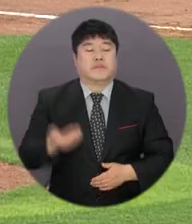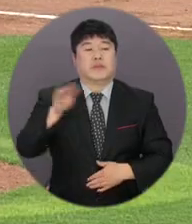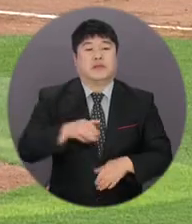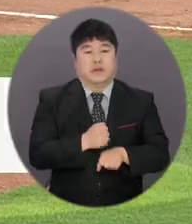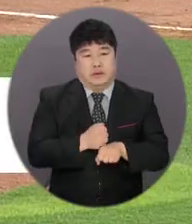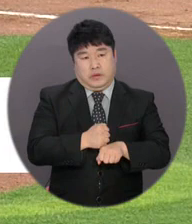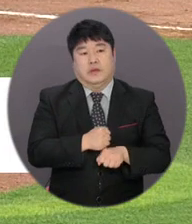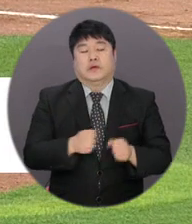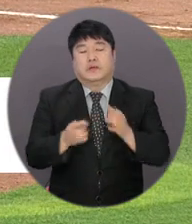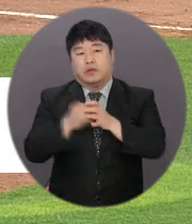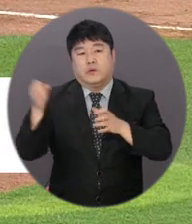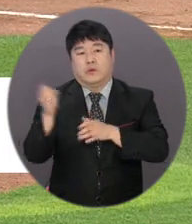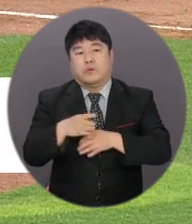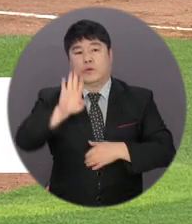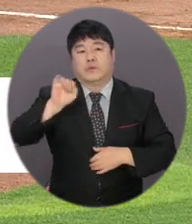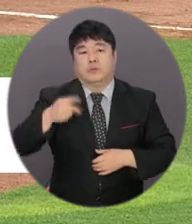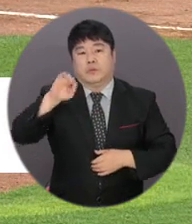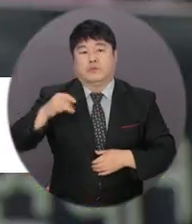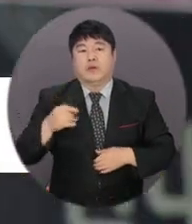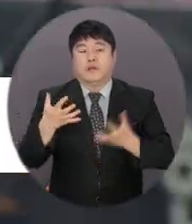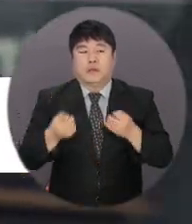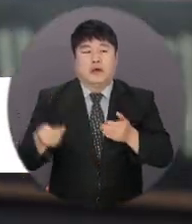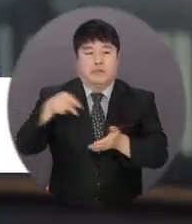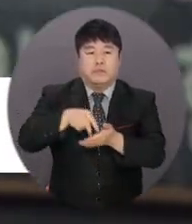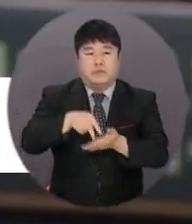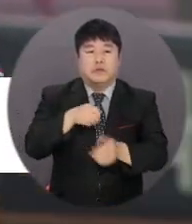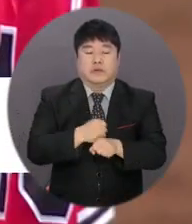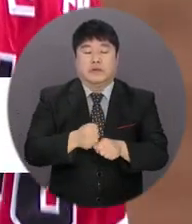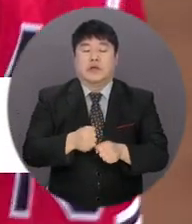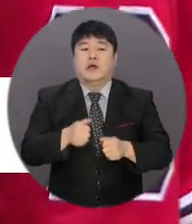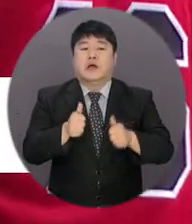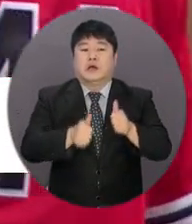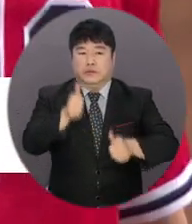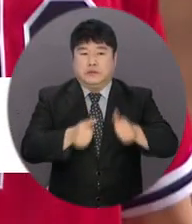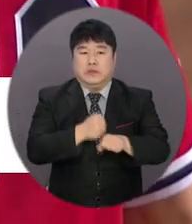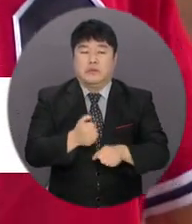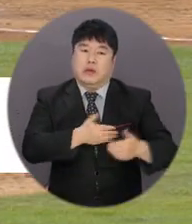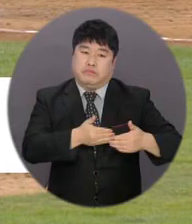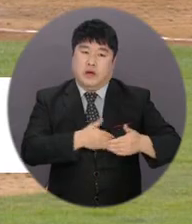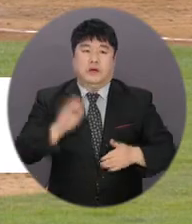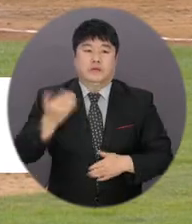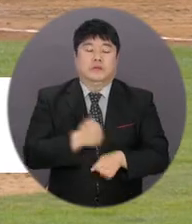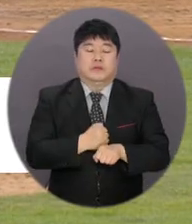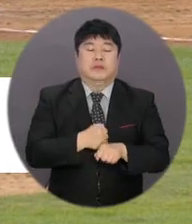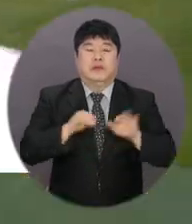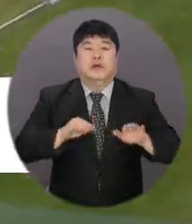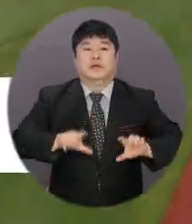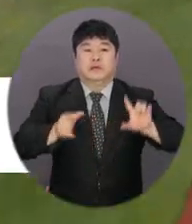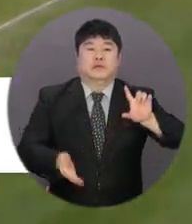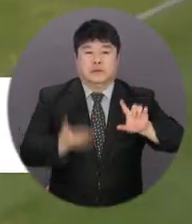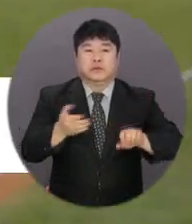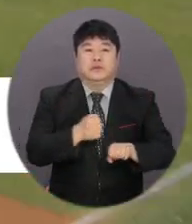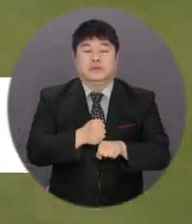그렇지만 불펜진의 잦은 등판으로 과부하가 심해서 선두권 싸움에 불안 요소로 남아있습니다. 시즌 초반 홈런